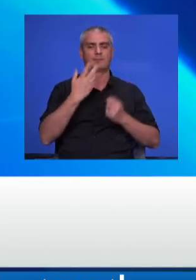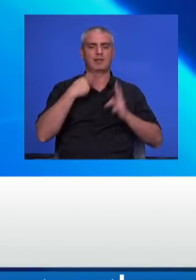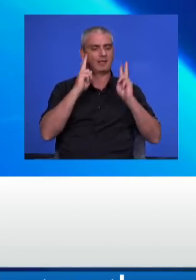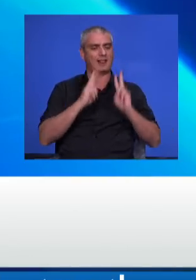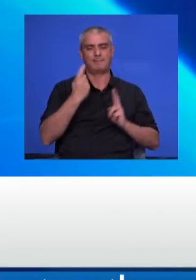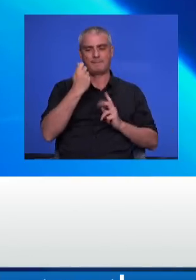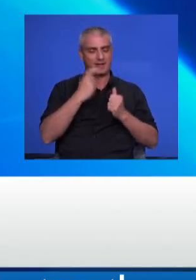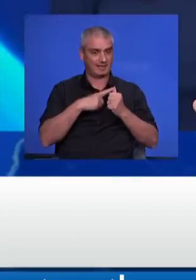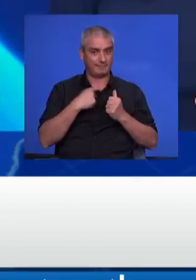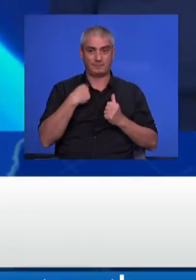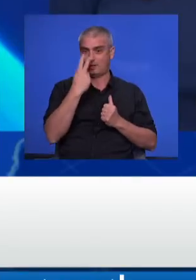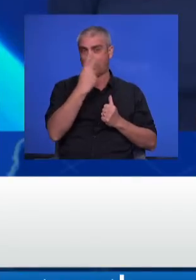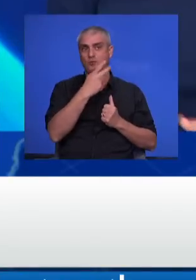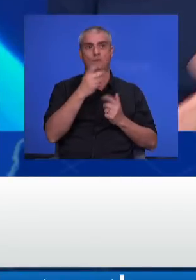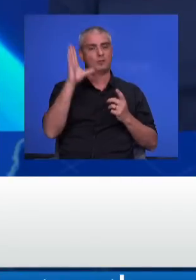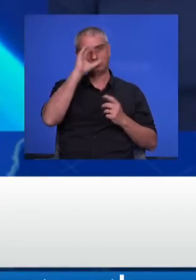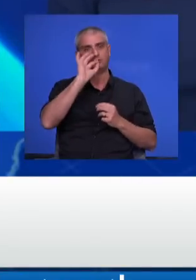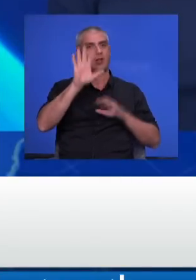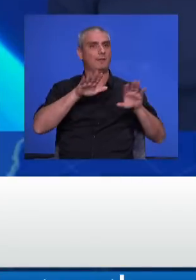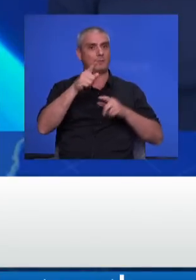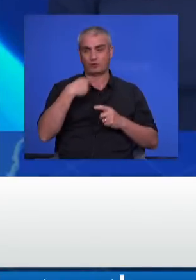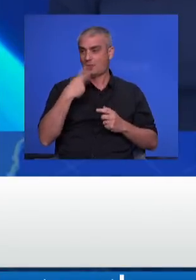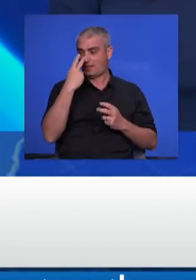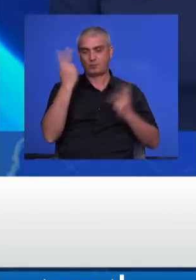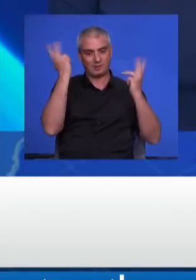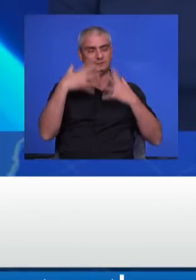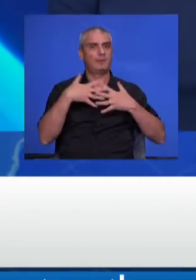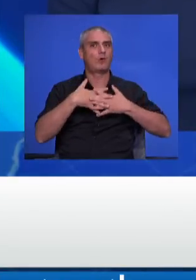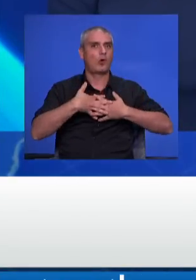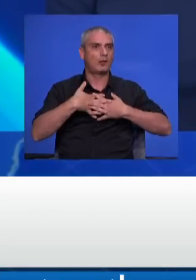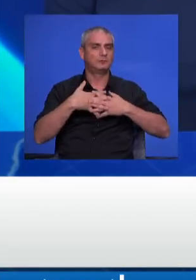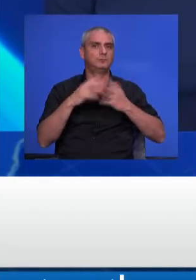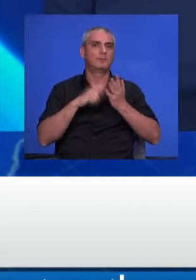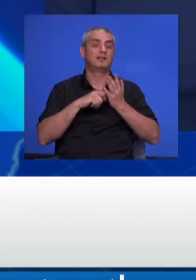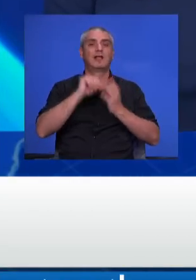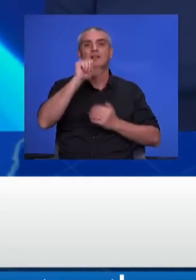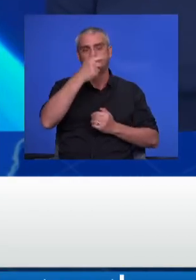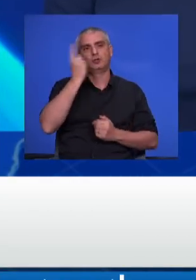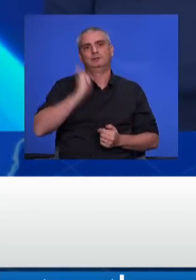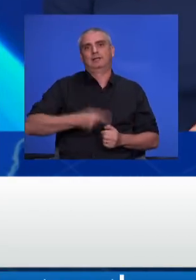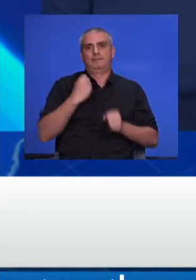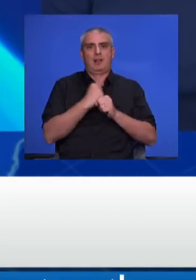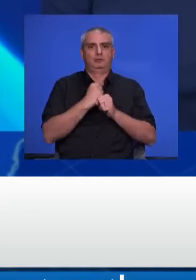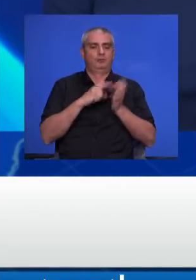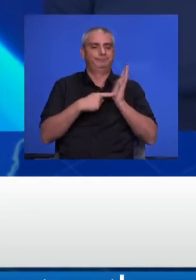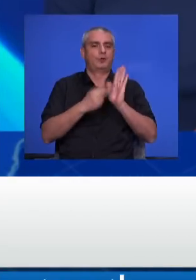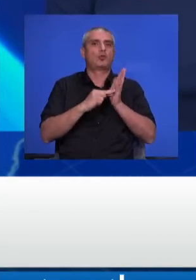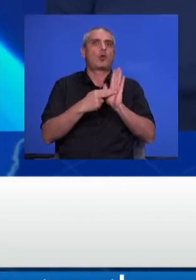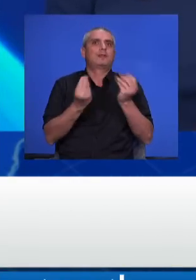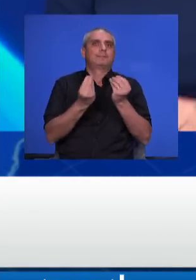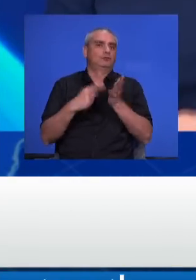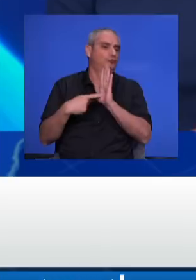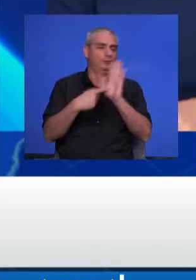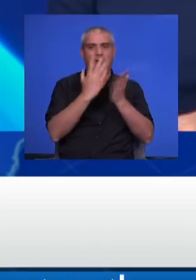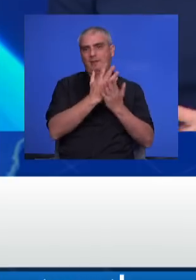המחירים. ראינו את זה בקווי היסוד של הממשלה, ראינו את זה בהסכמים הקואליציוניים, ולכן קודם כל הם היו חייבים להציג תוכנית כלשהי לציבור, הם